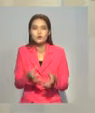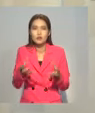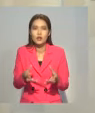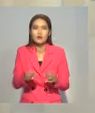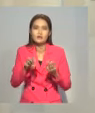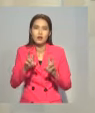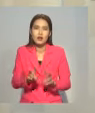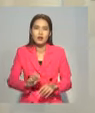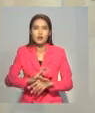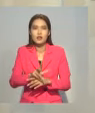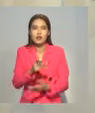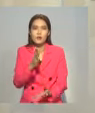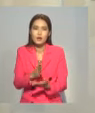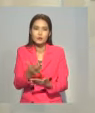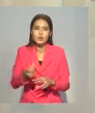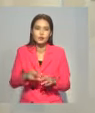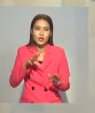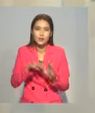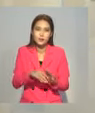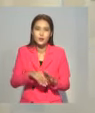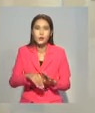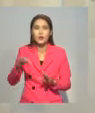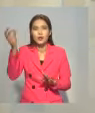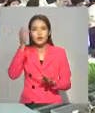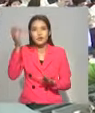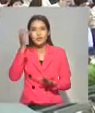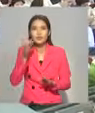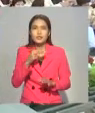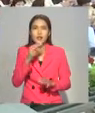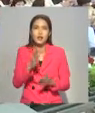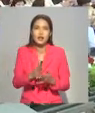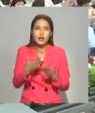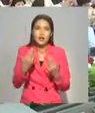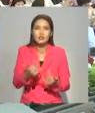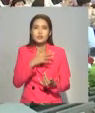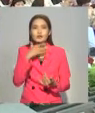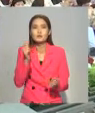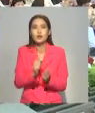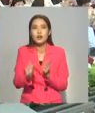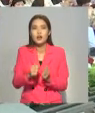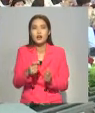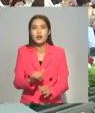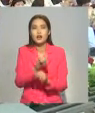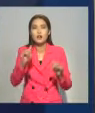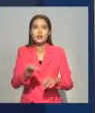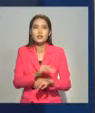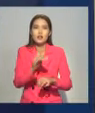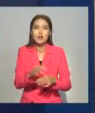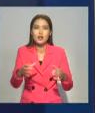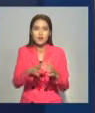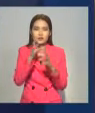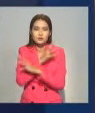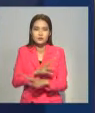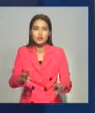қамтылған. Осы критерий бойынша жеңіске жеткенімізге өте қуаныштымыз. Сондай-ақ 4 миллиард теңгеден астам қайырымдық қор қаражаты шағын